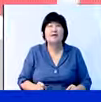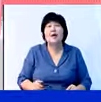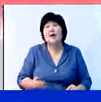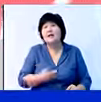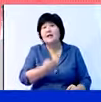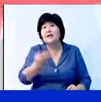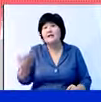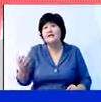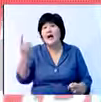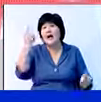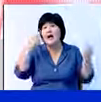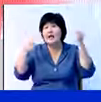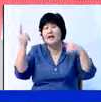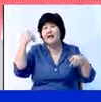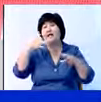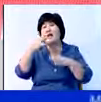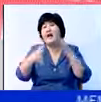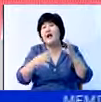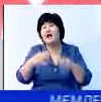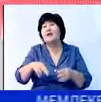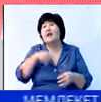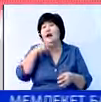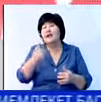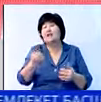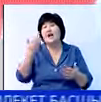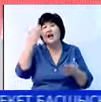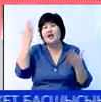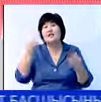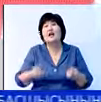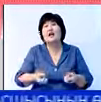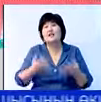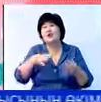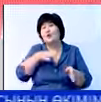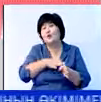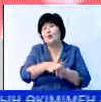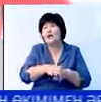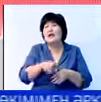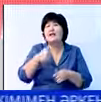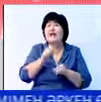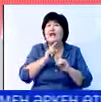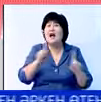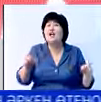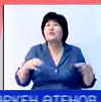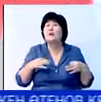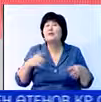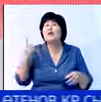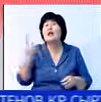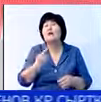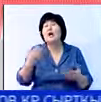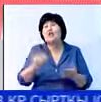Сіздерді ертегілер әлеміне еліктірер шаттық шадманға толы ең ғажайып мерекелердің бірі